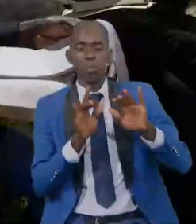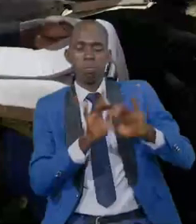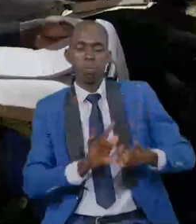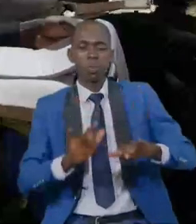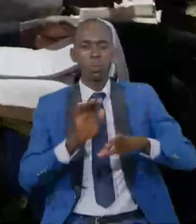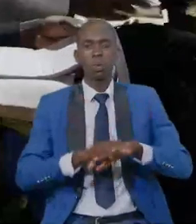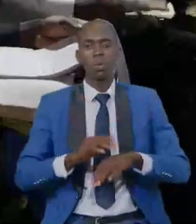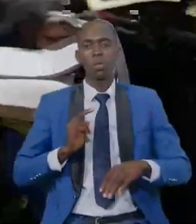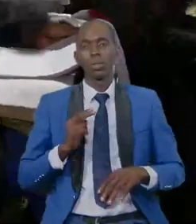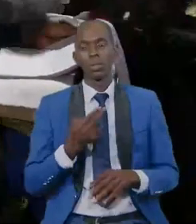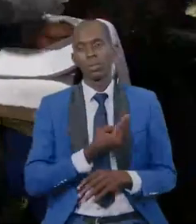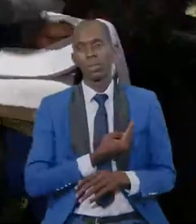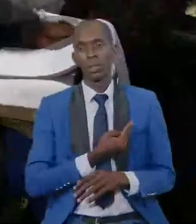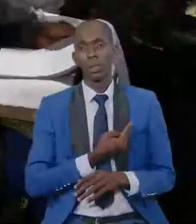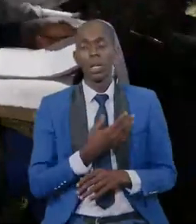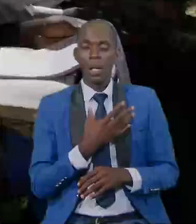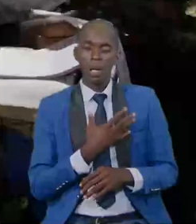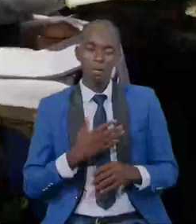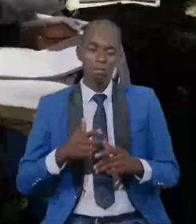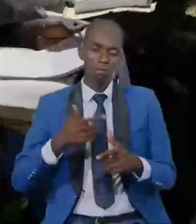Il a pitié de nous.